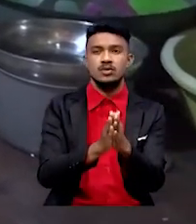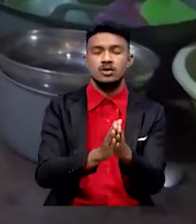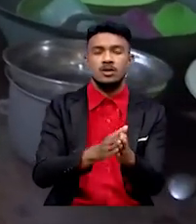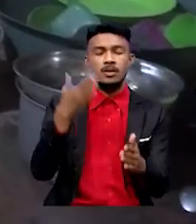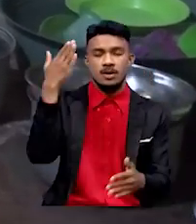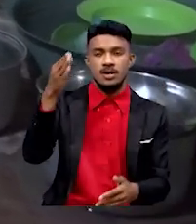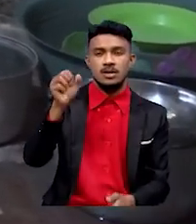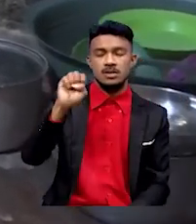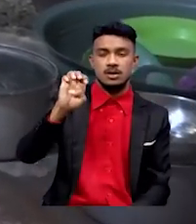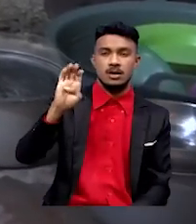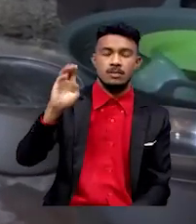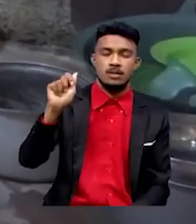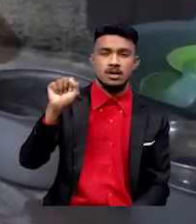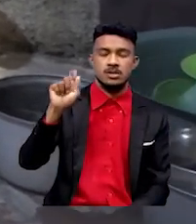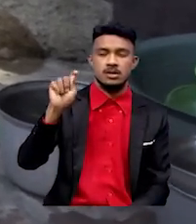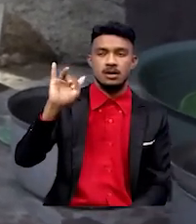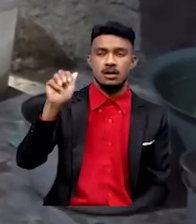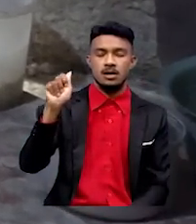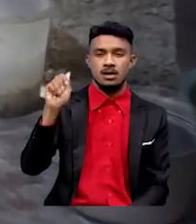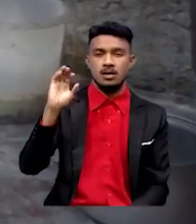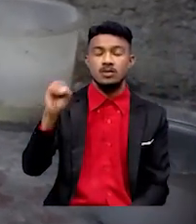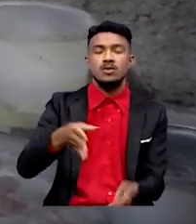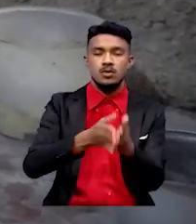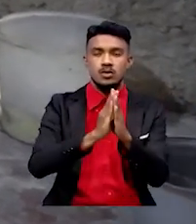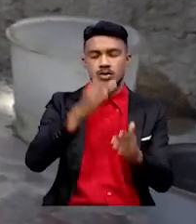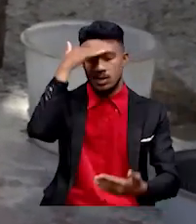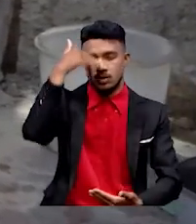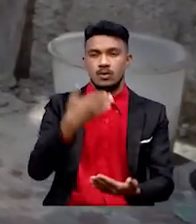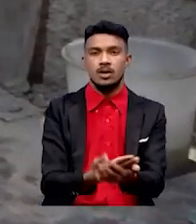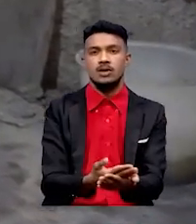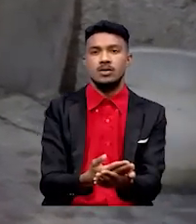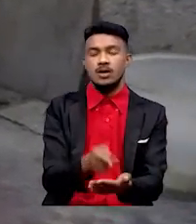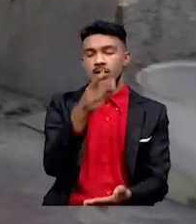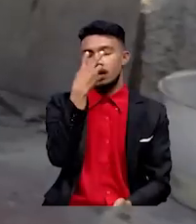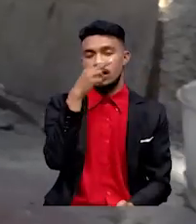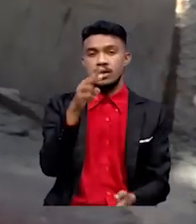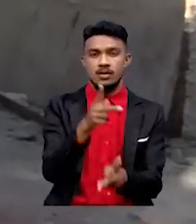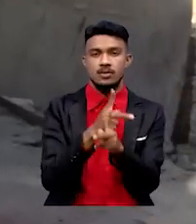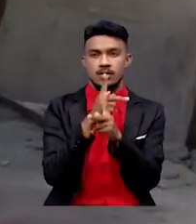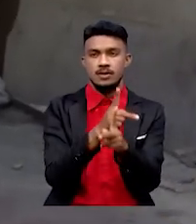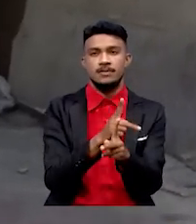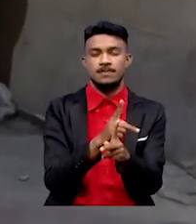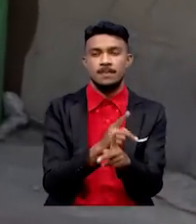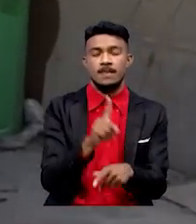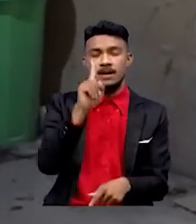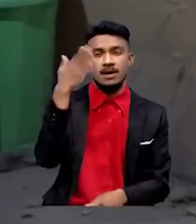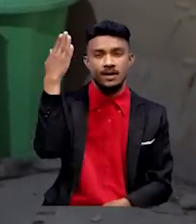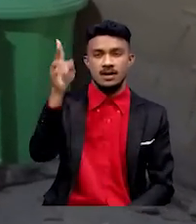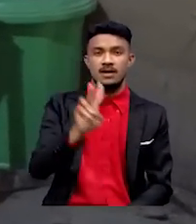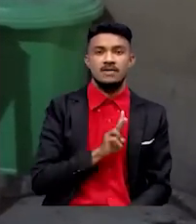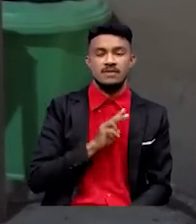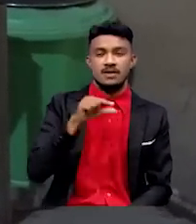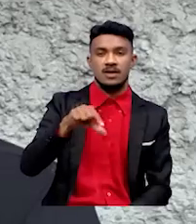uma. O de russo. Ni uan. Atu hakiak. Ida. Ia Viqueque ne. Au ni